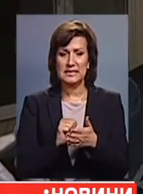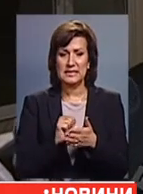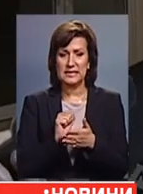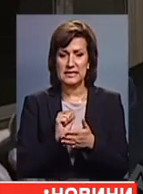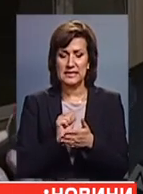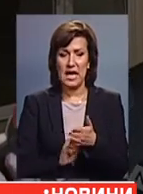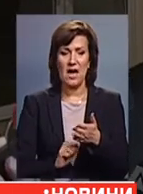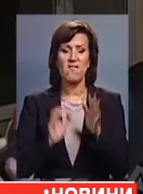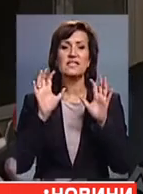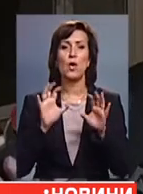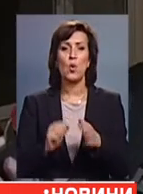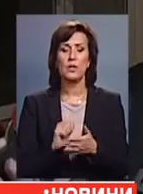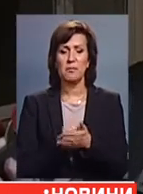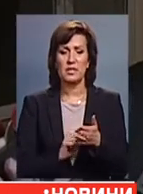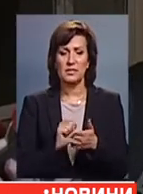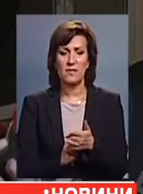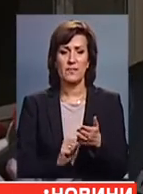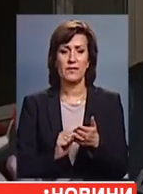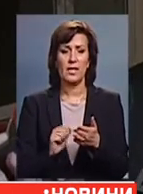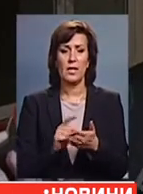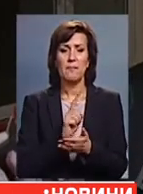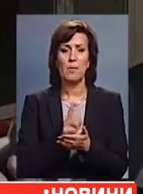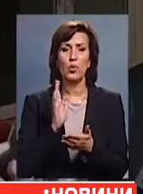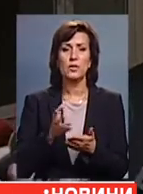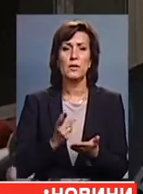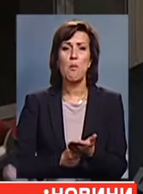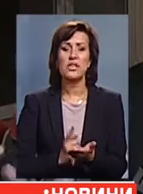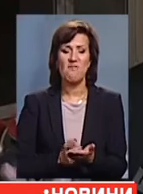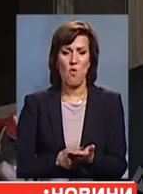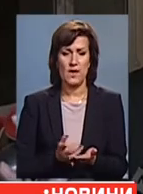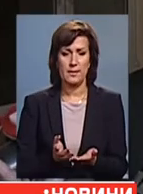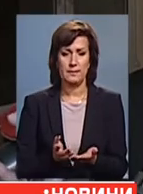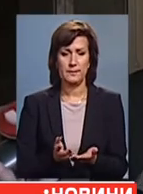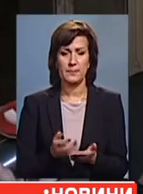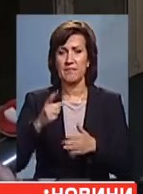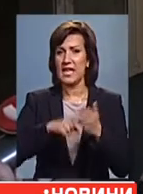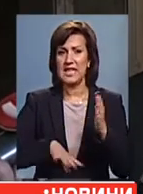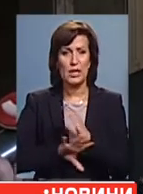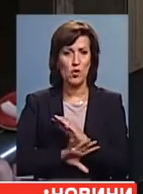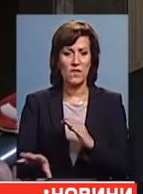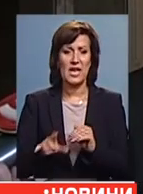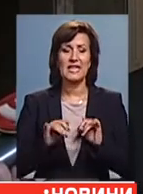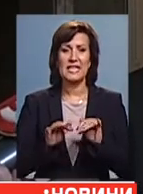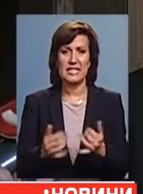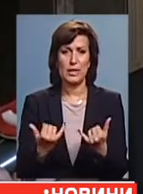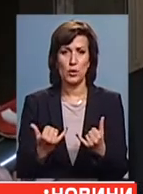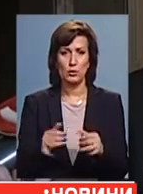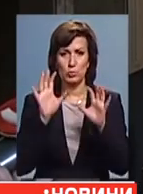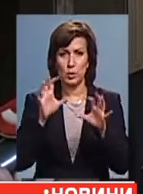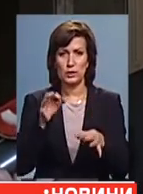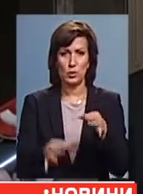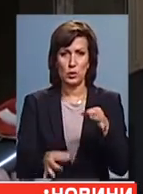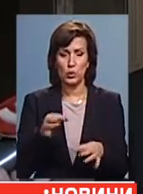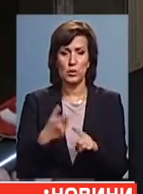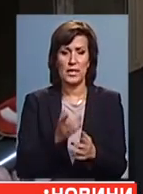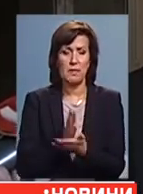зараз, законних підстав, підстави для відводу повинні бути мотивовані. Не довіряти діючому Конституційному